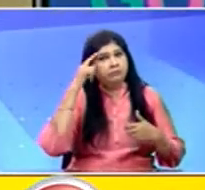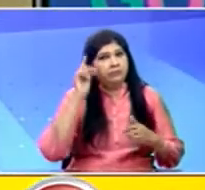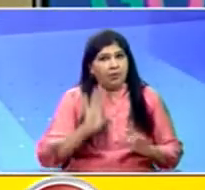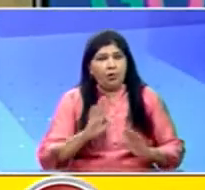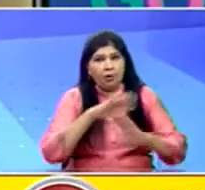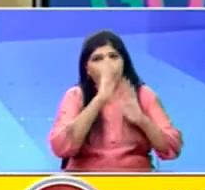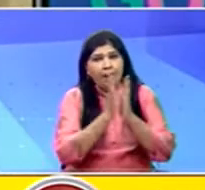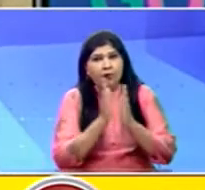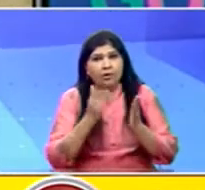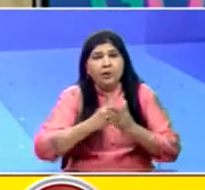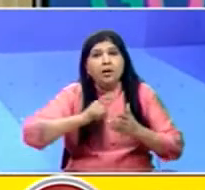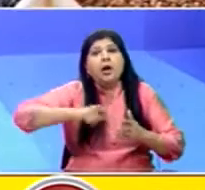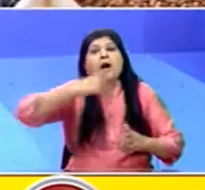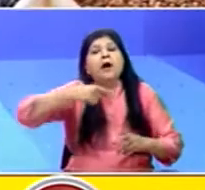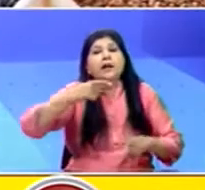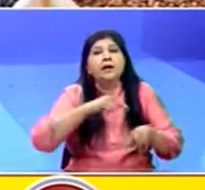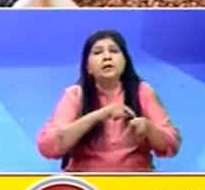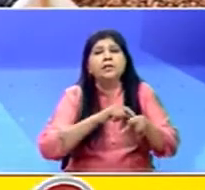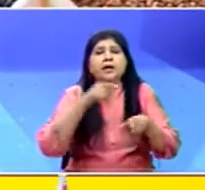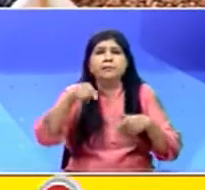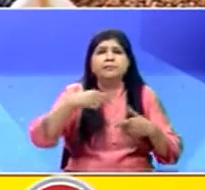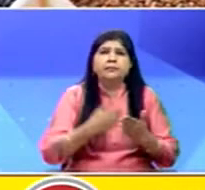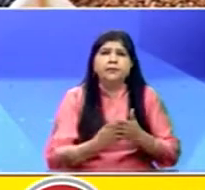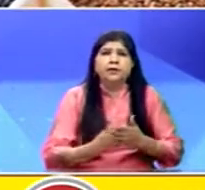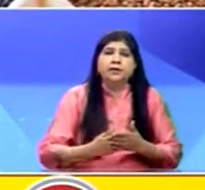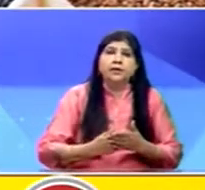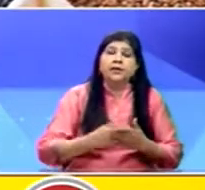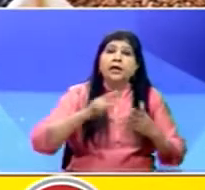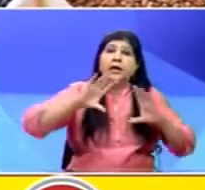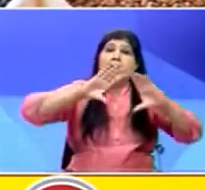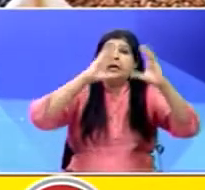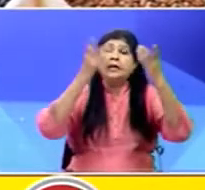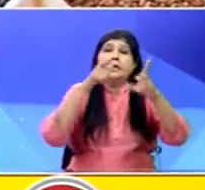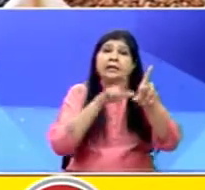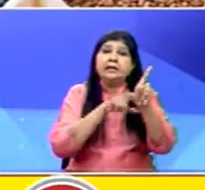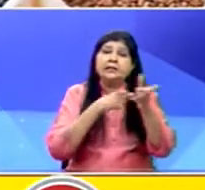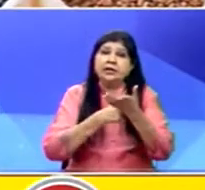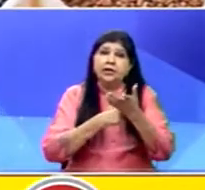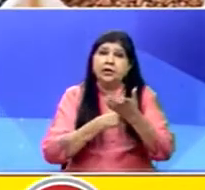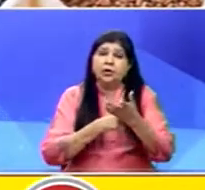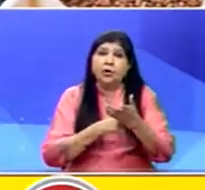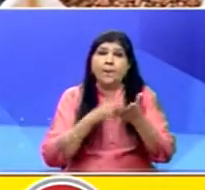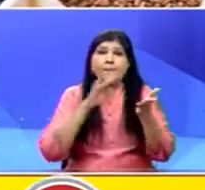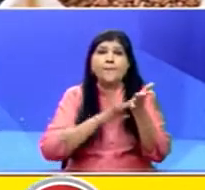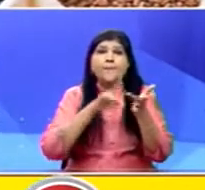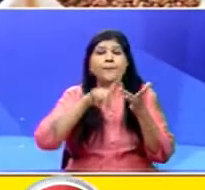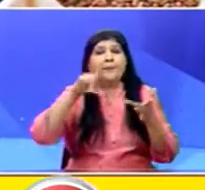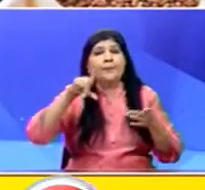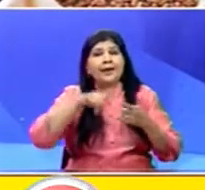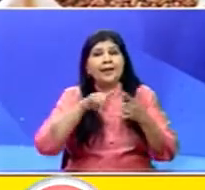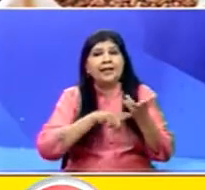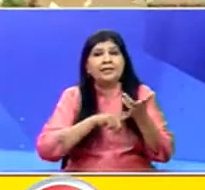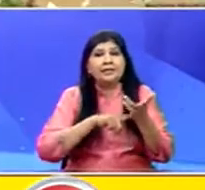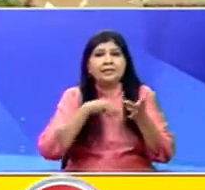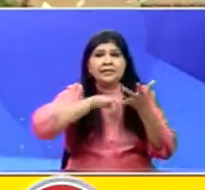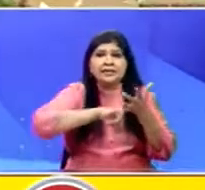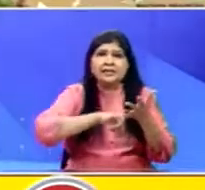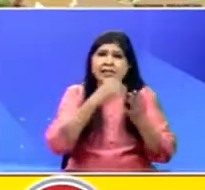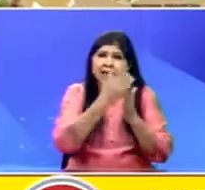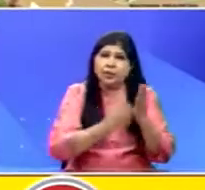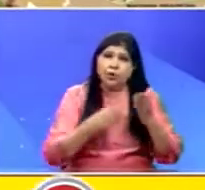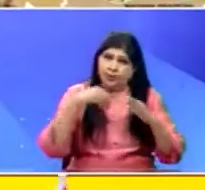हैं कि आने वाला नया साल इंटरनेशनल ईयर ऑफ मिलेट्स के तौर पर मनाया जाएगा। उन्होंने